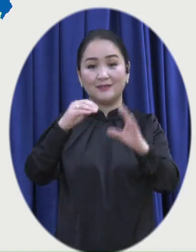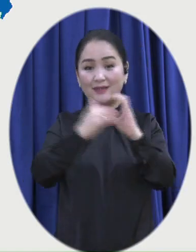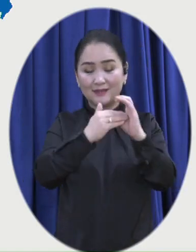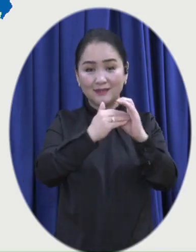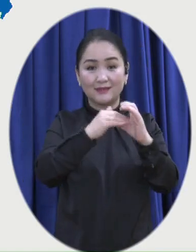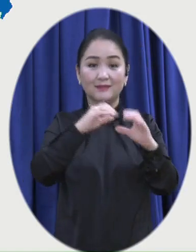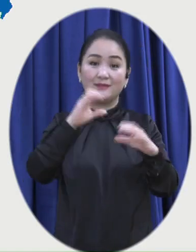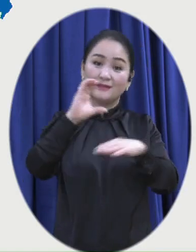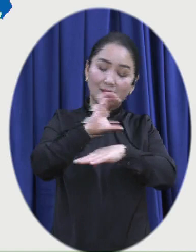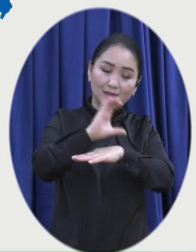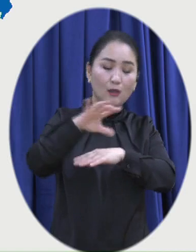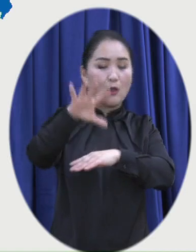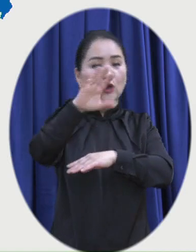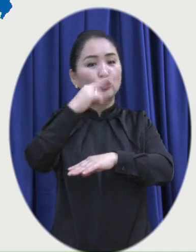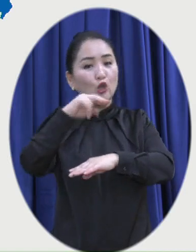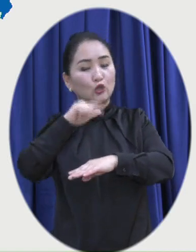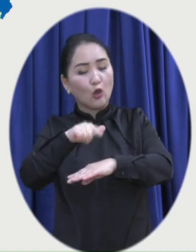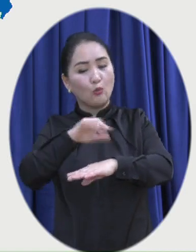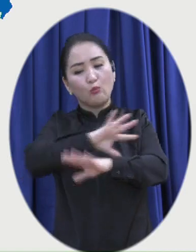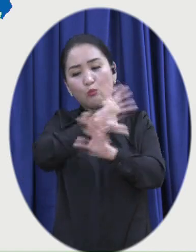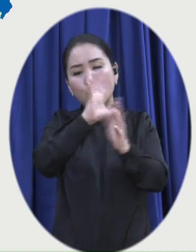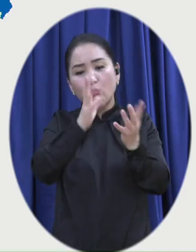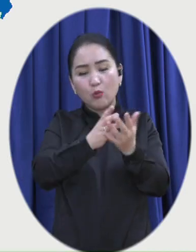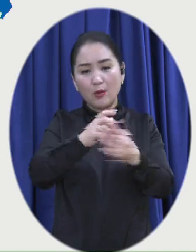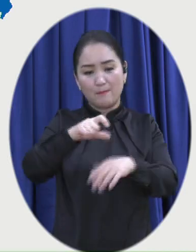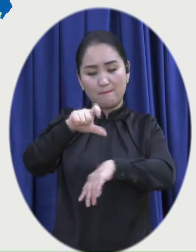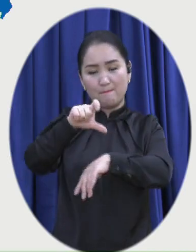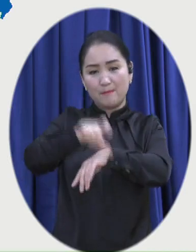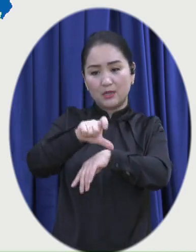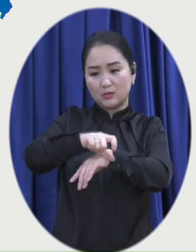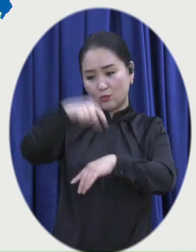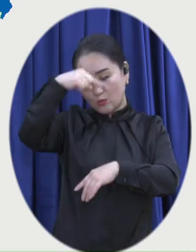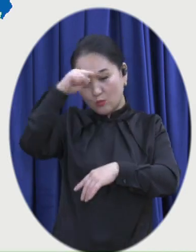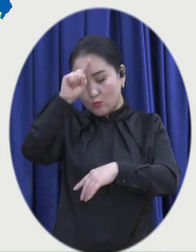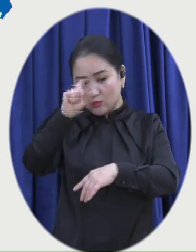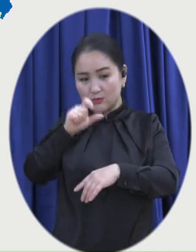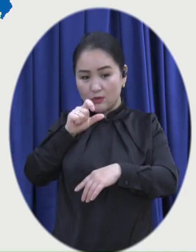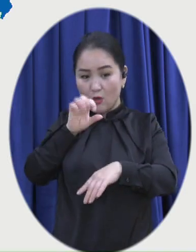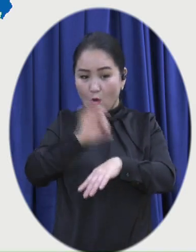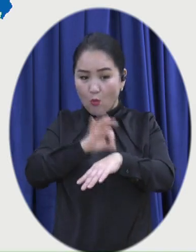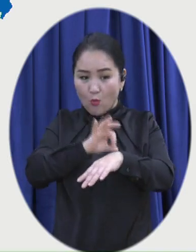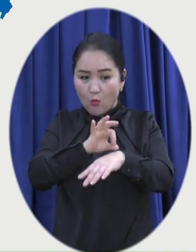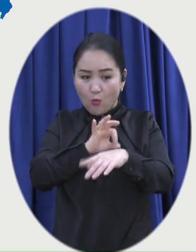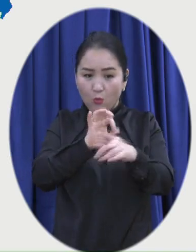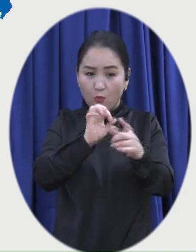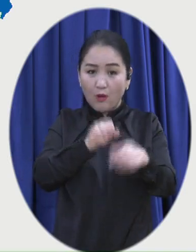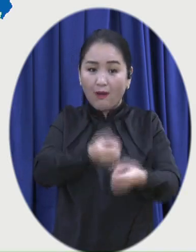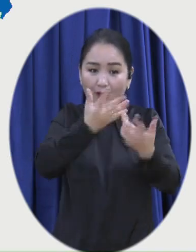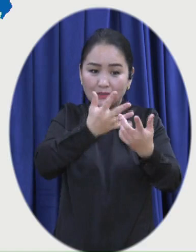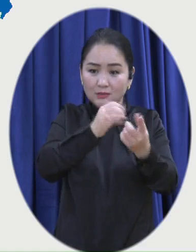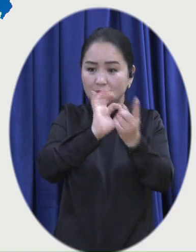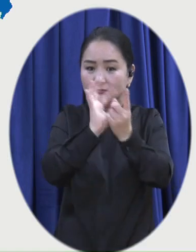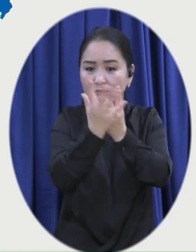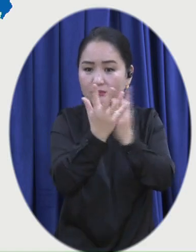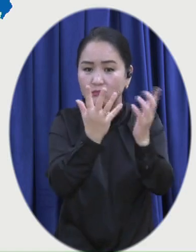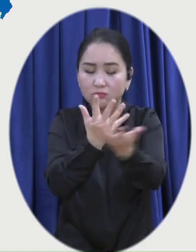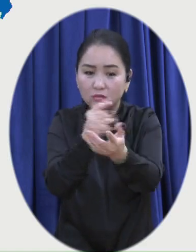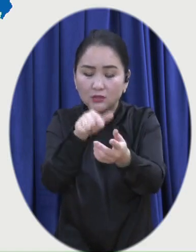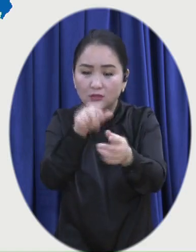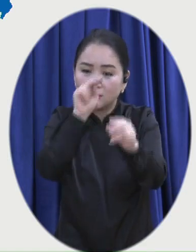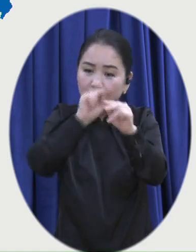Дорногов аймгийн эмнэлгийн ажилчид маань энэ хавтлыг илрүүлэх, хавтлыг тандах, судлах, шинжлэх ийм ажил